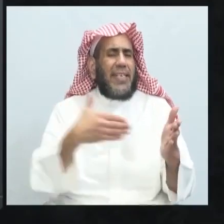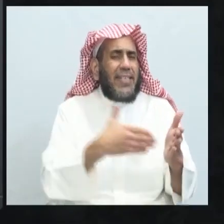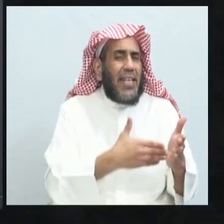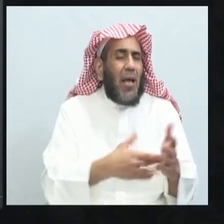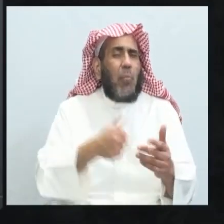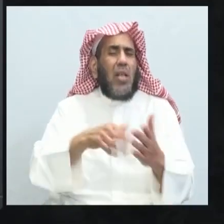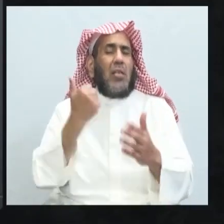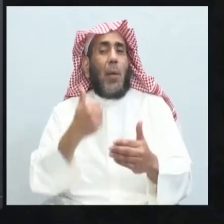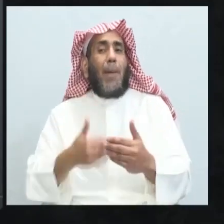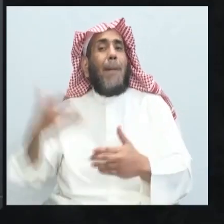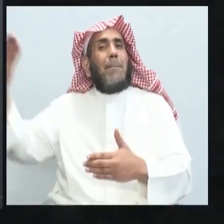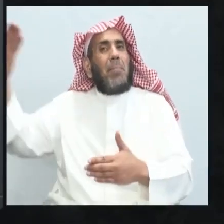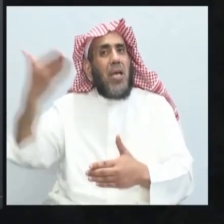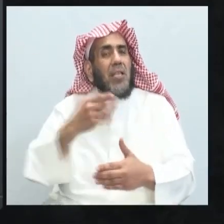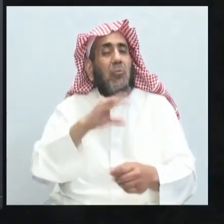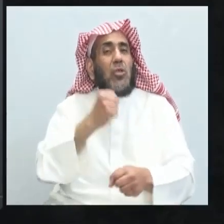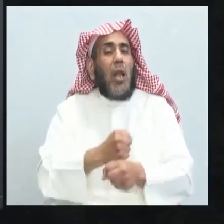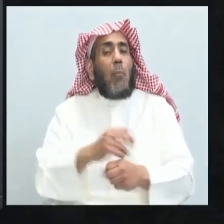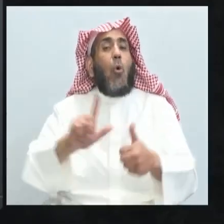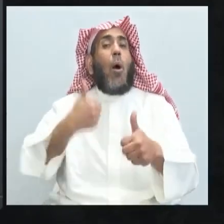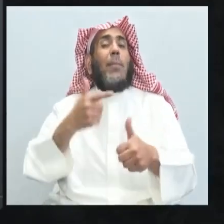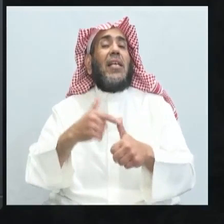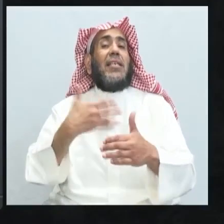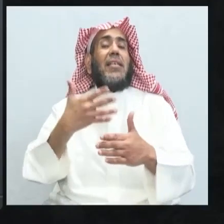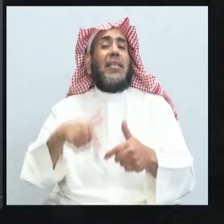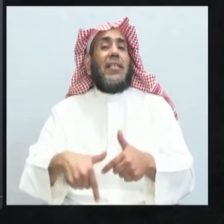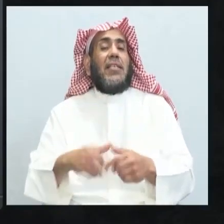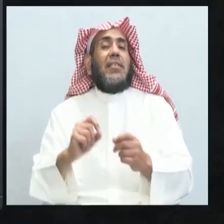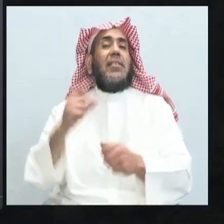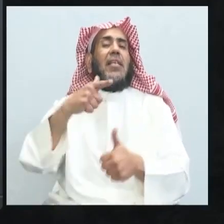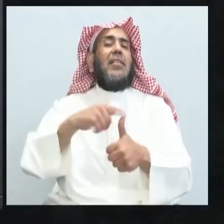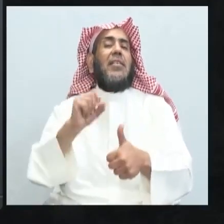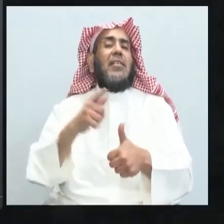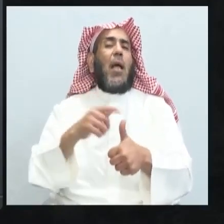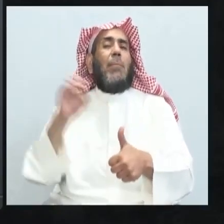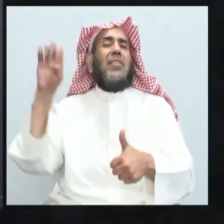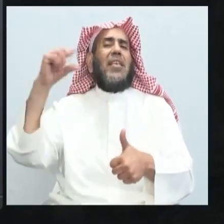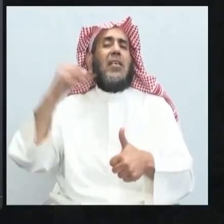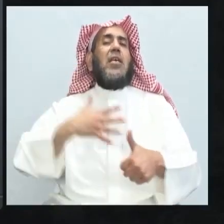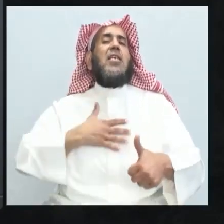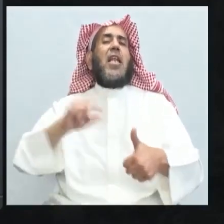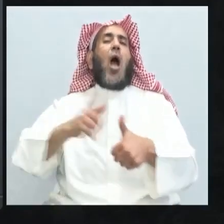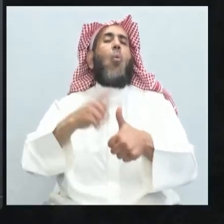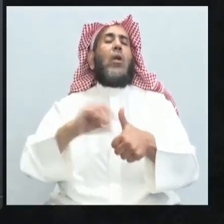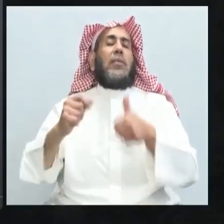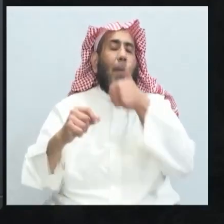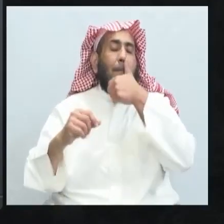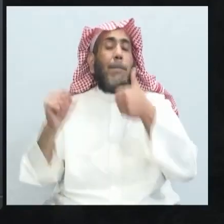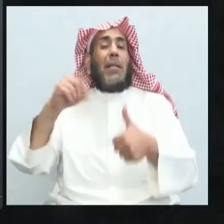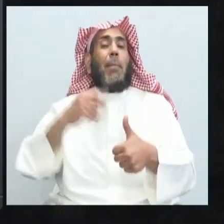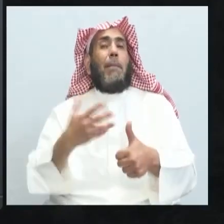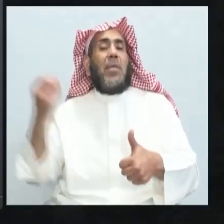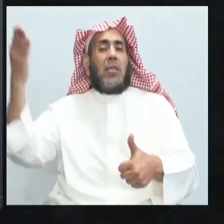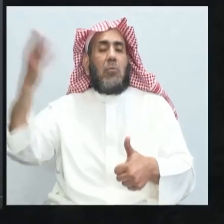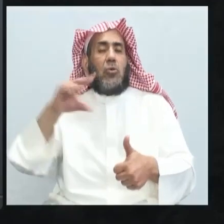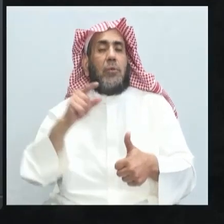الجاهلي ببعثه النبي عليه الصلاه والسلام وبدا العصر الحديث الذي هو عصر صدر اسلام وقلنا صدر اسلام معنى اول الاسلام الذي بدا من بعثه